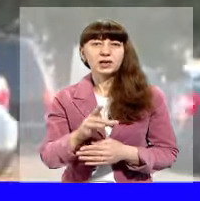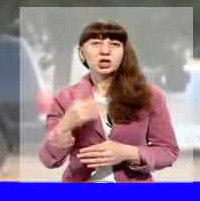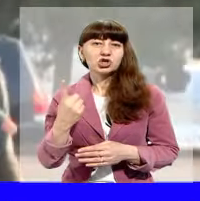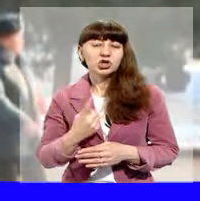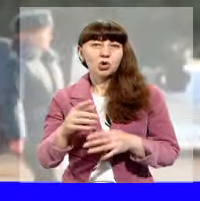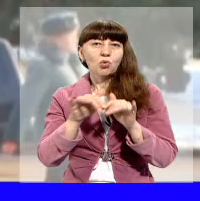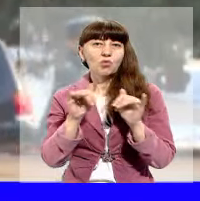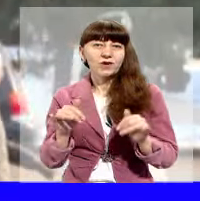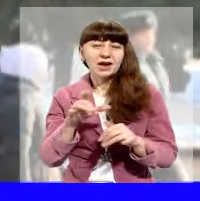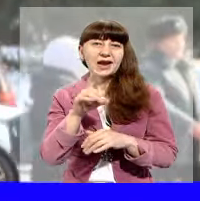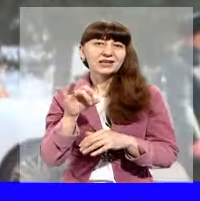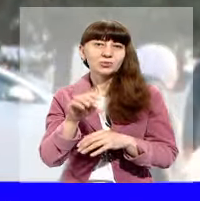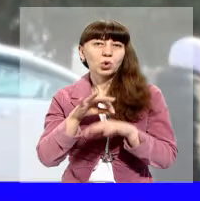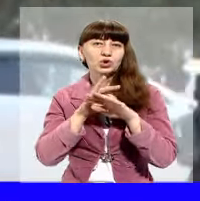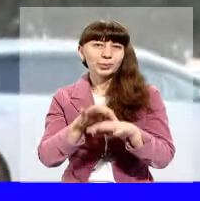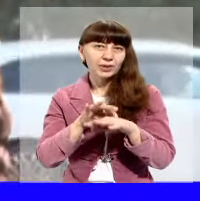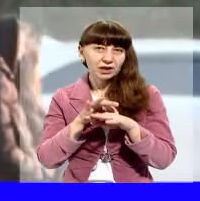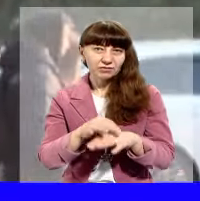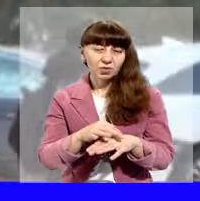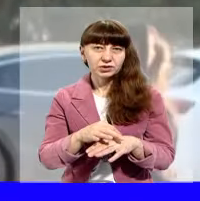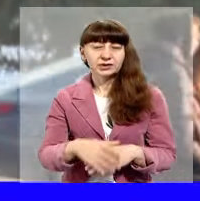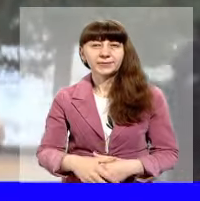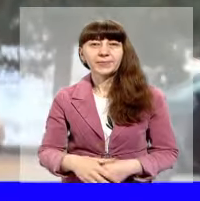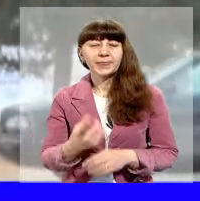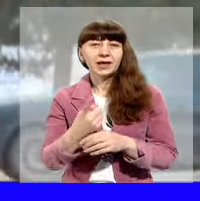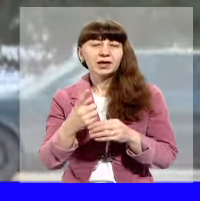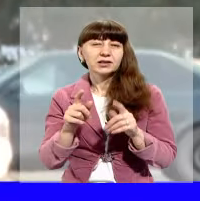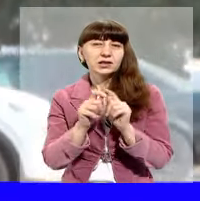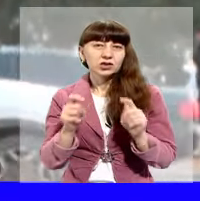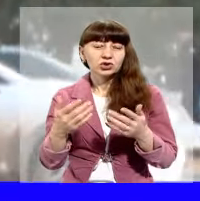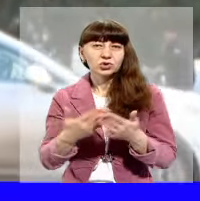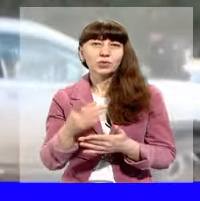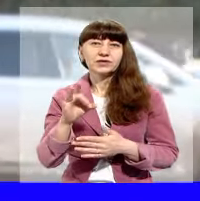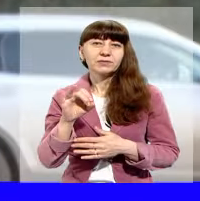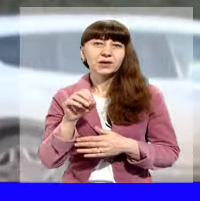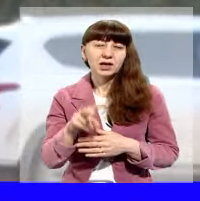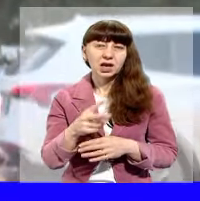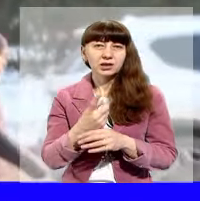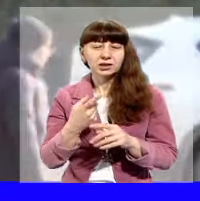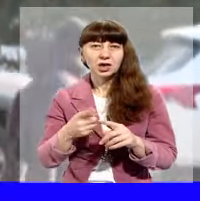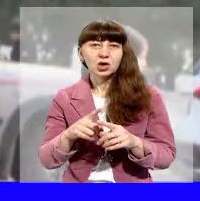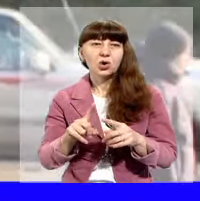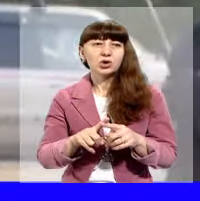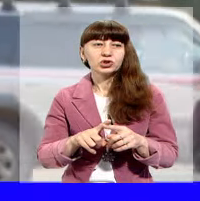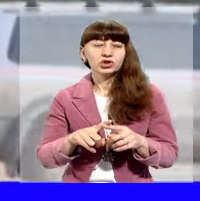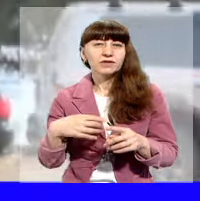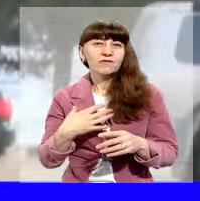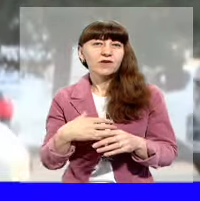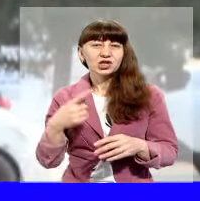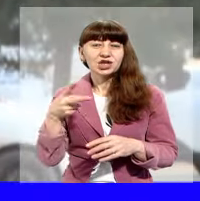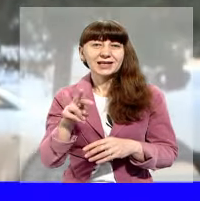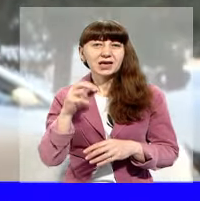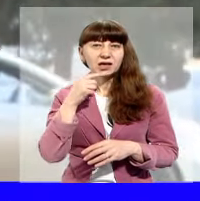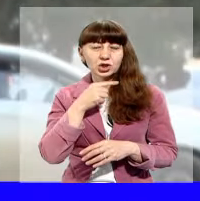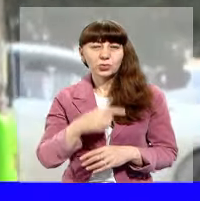көліктік логистикалық бағыттағы жаңа терминалдардың ашылуы, жаңа құрғақ порттардың ашылуы бұл еліміздің инвесторлар үшін